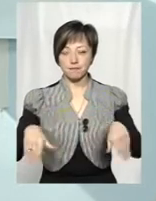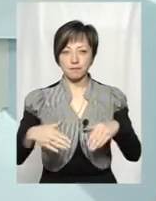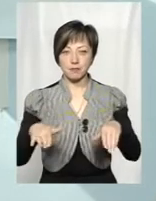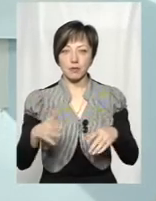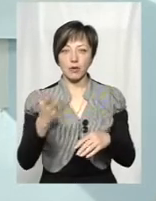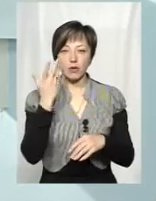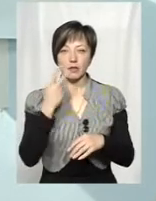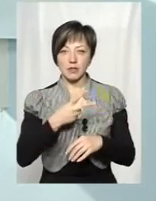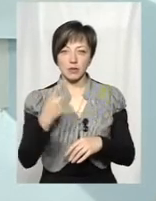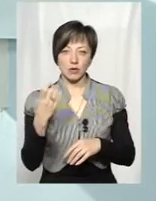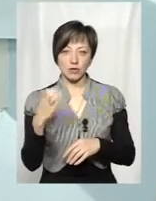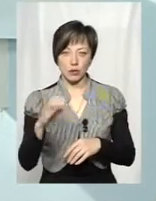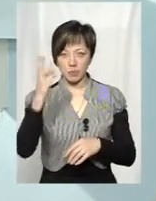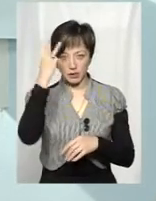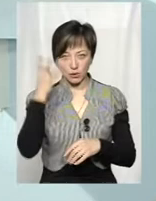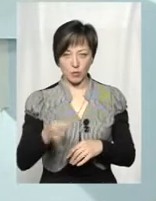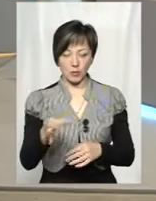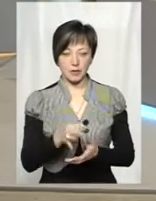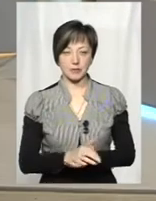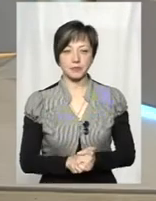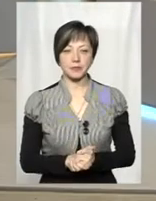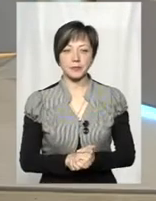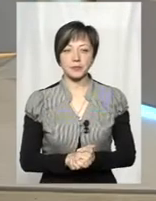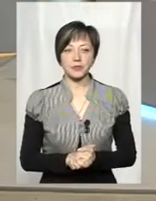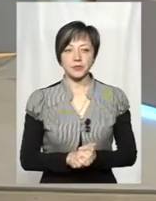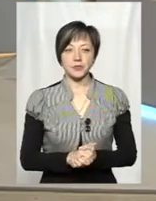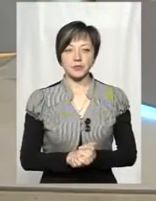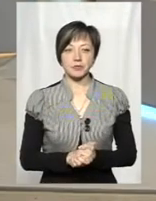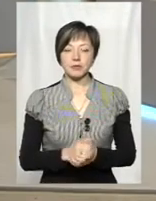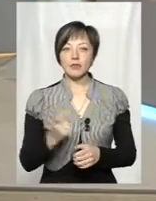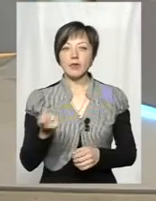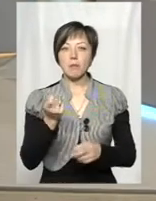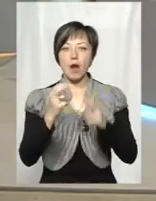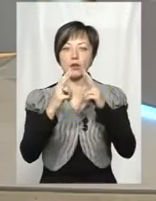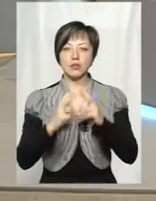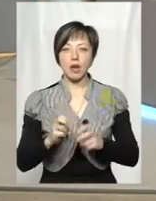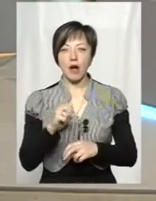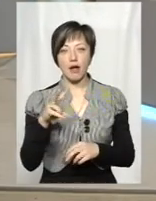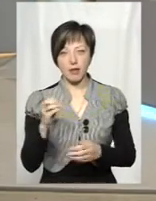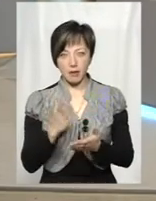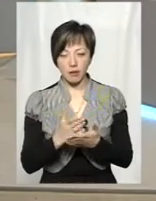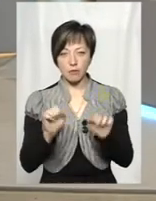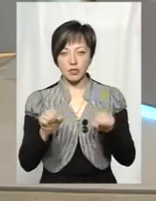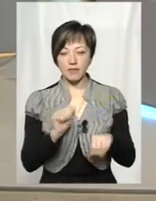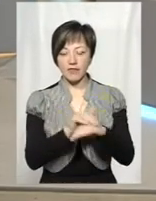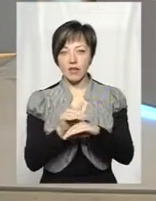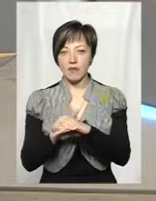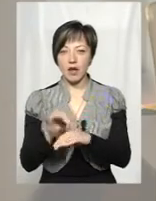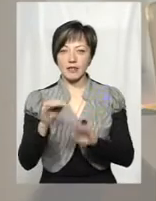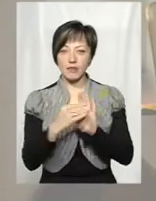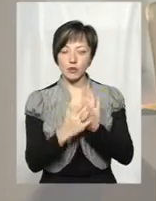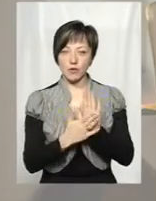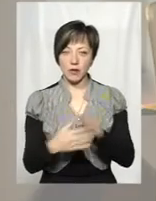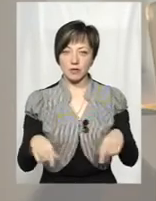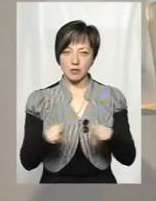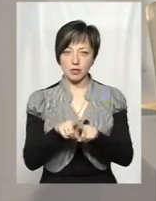при 21 столітті у Хмельницькій області. Але мало досліджені. Але є можливість ще їх виявляти і фіксувати все